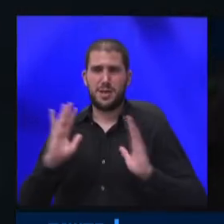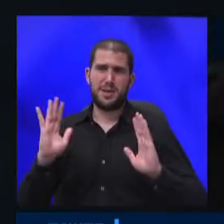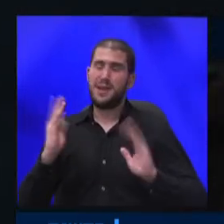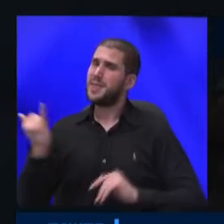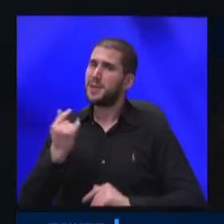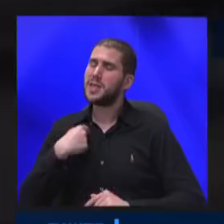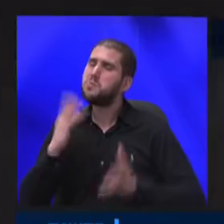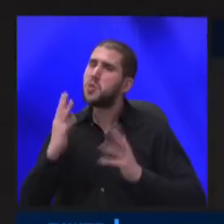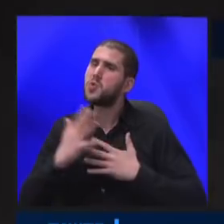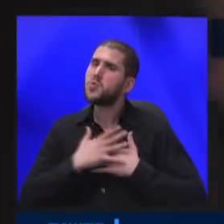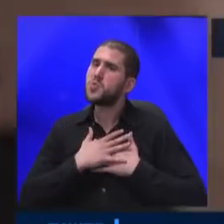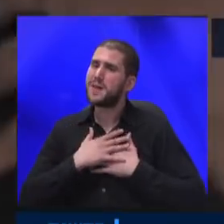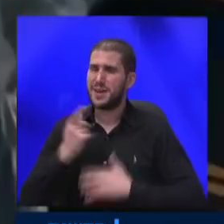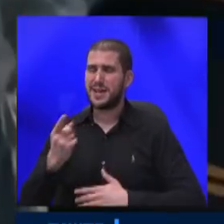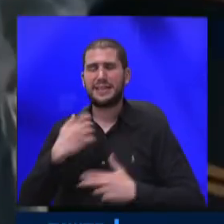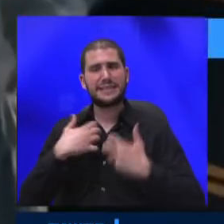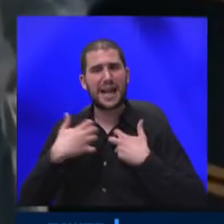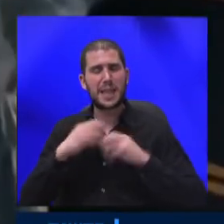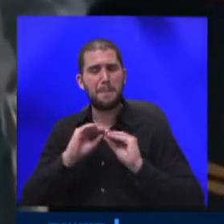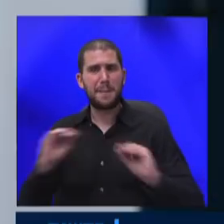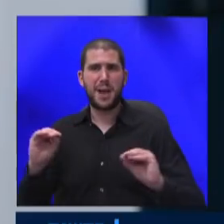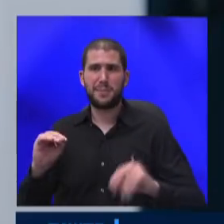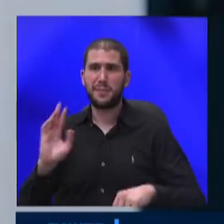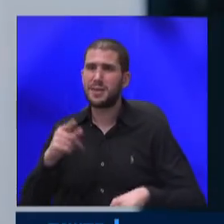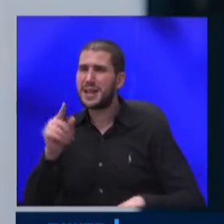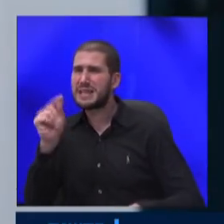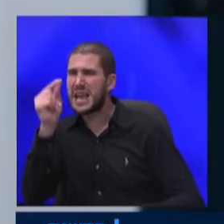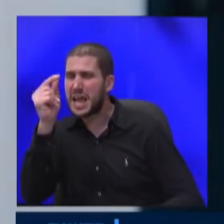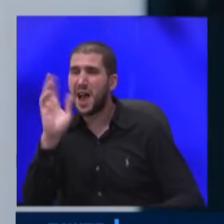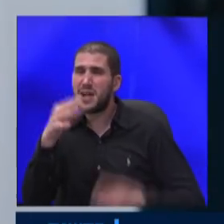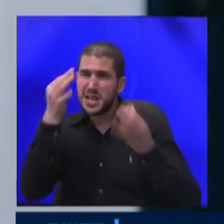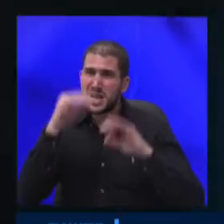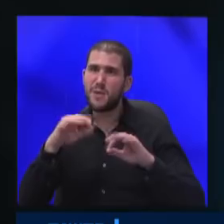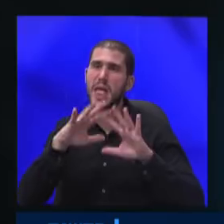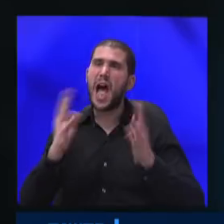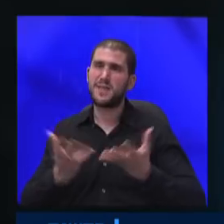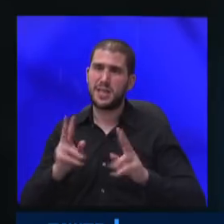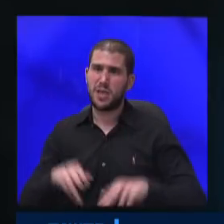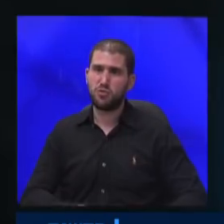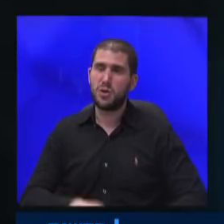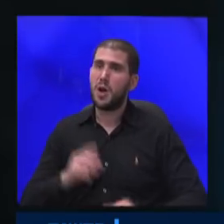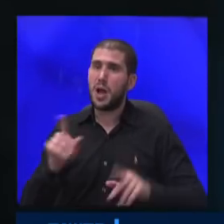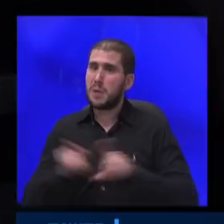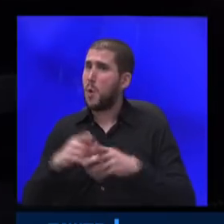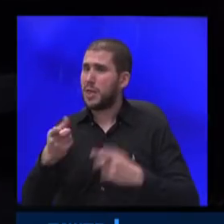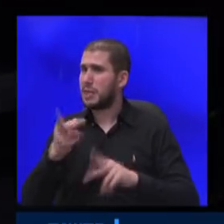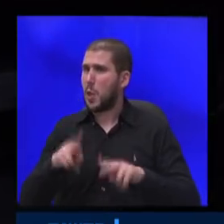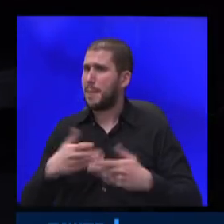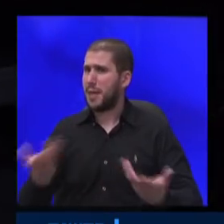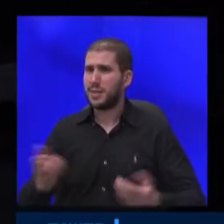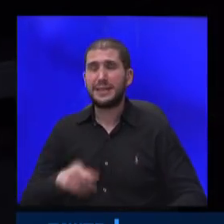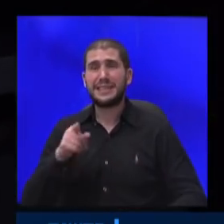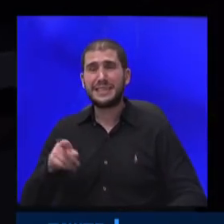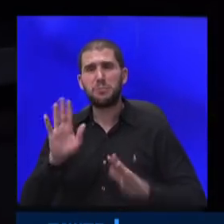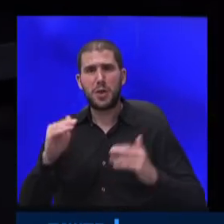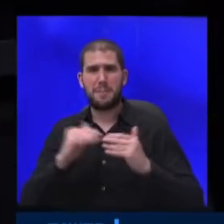אני מאוד אוהבת את השחקנים ואת הבימאים. אתה גרגר, אבל עם כבוד של אבטיח, עוד אין אותך, אתה לא קיים. זה מאוד